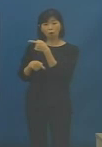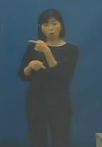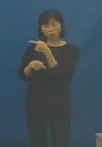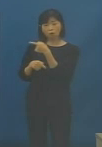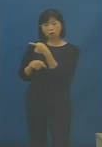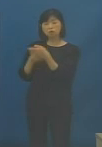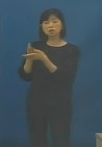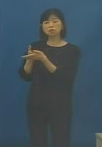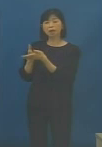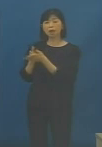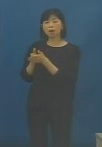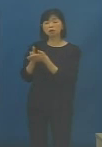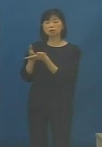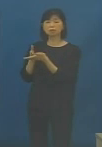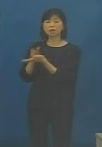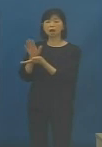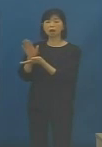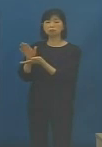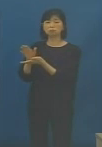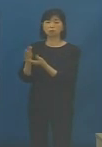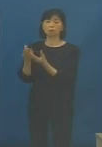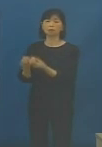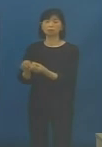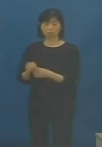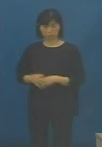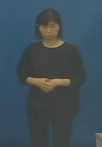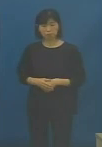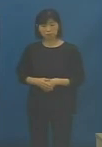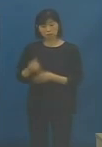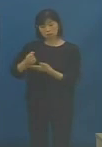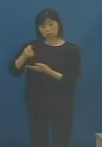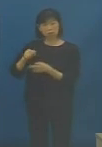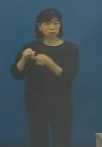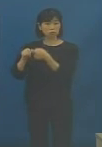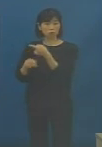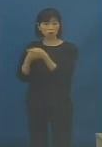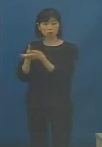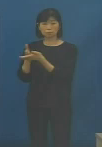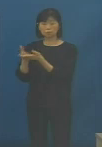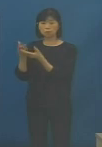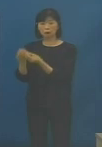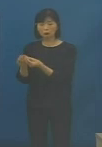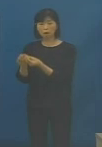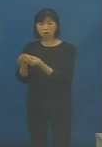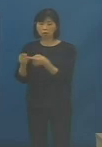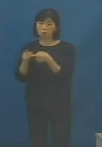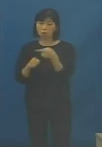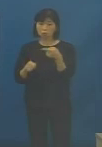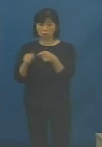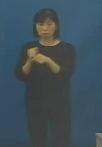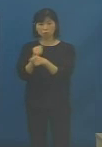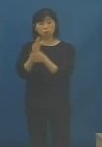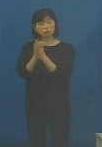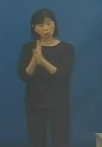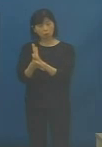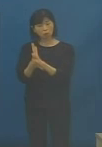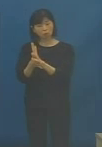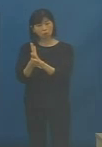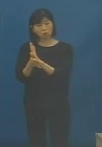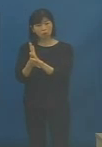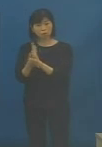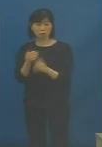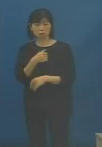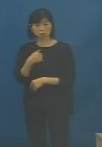で止まっちゃってるんですね。で金融庁に話をしたら厚労省は免責されると思っておられるんでしょうけども、それ